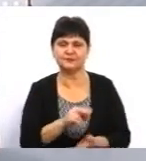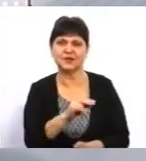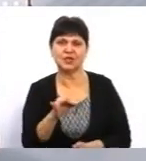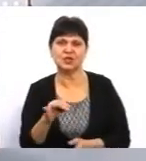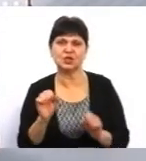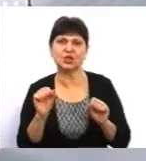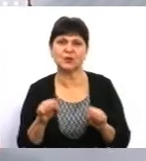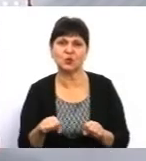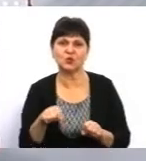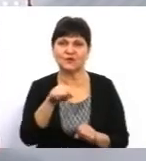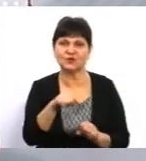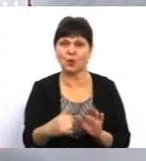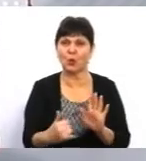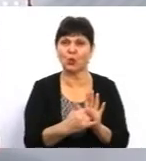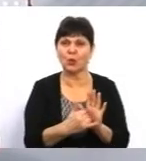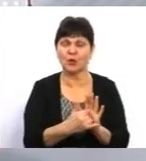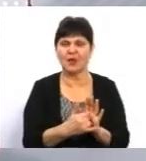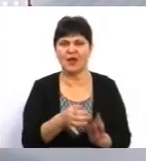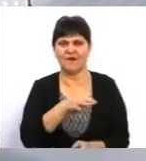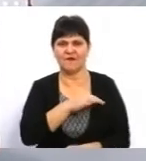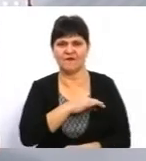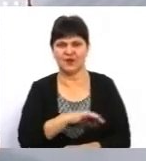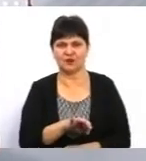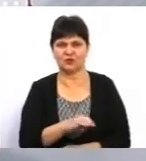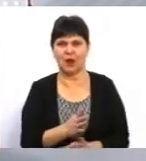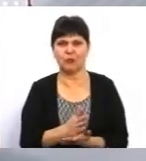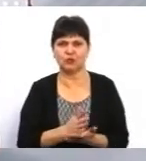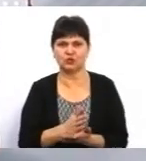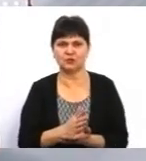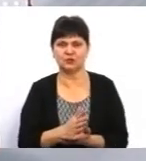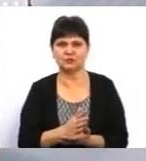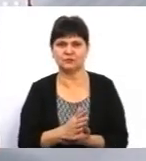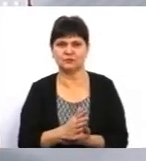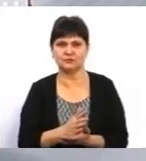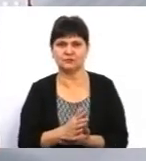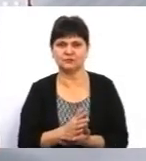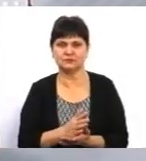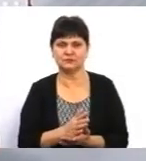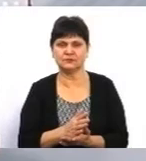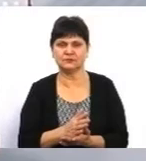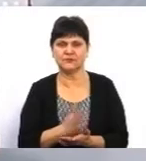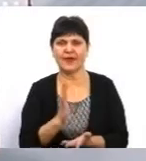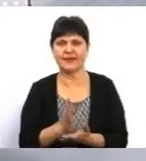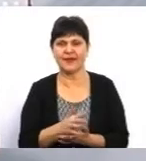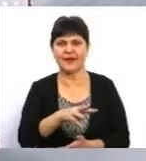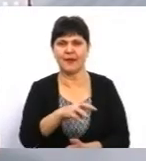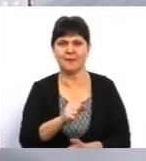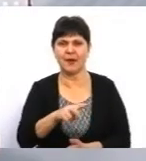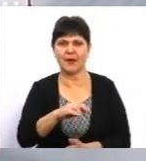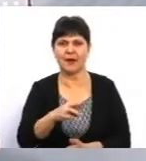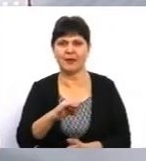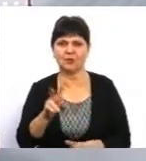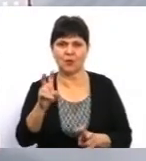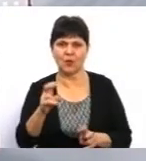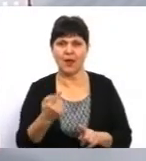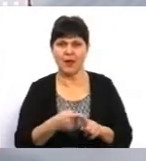в цьому додатку також використати послугу, скористатися, так би мовити, послугою «Е-малятко»? Чи взаємопов'язані вони між собою, ось